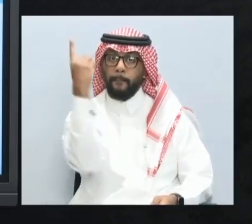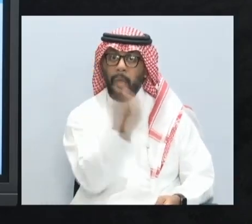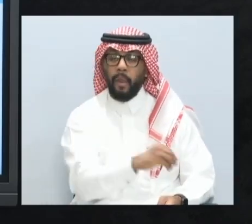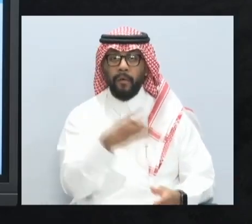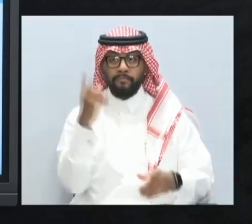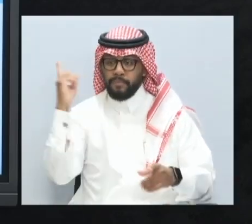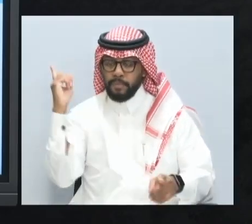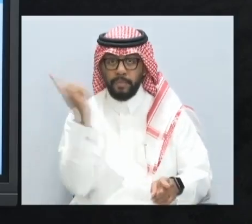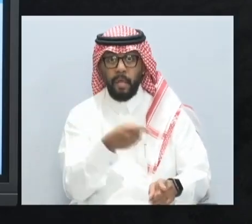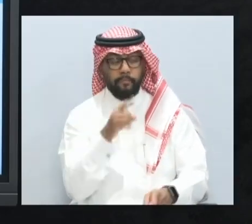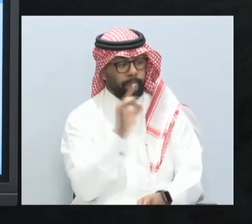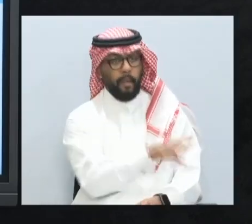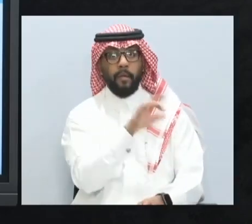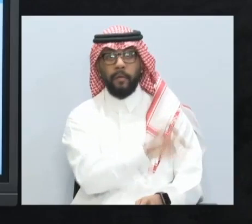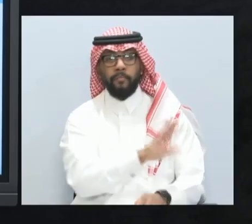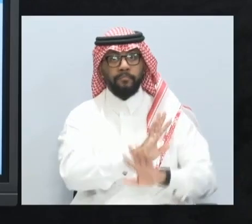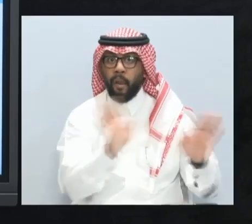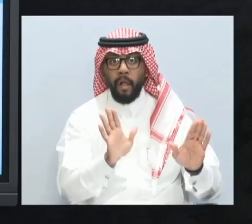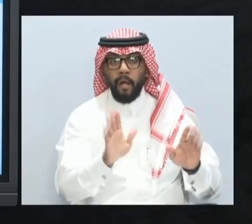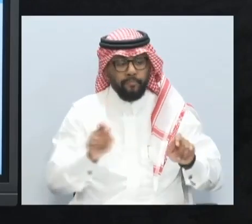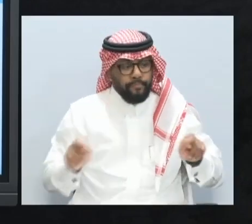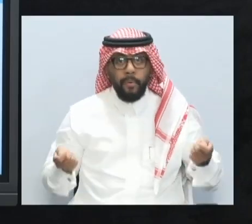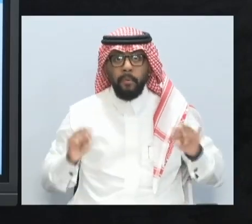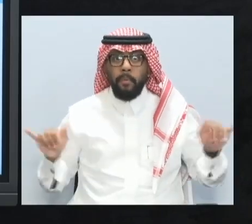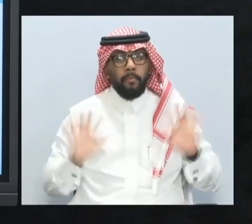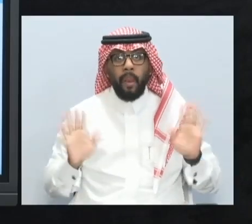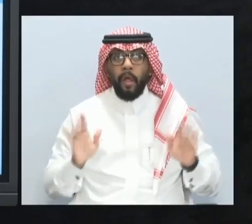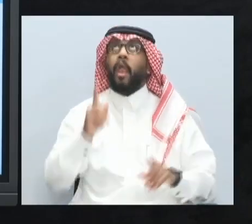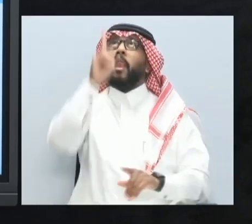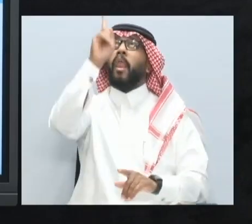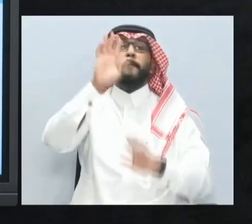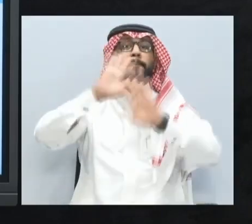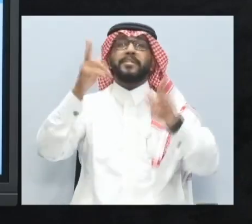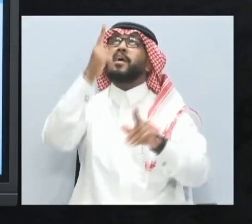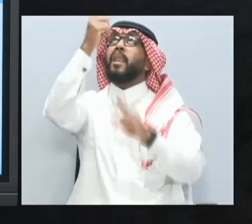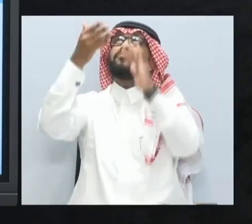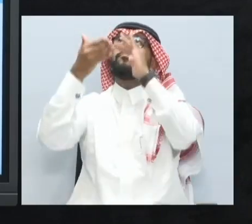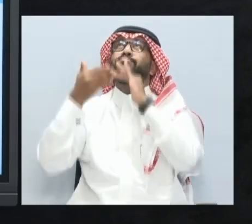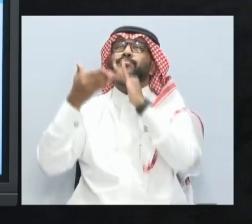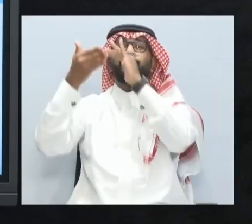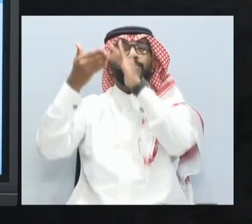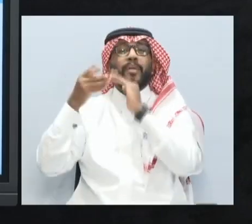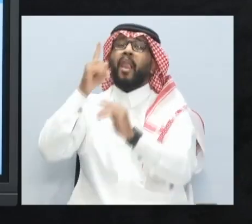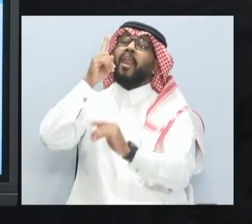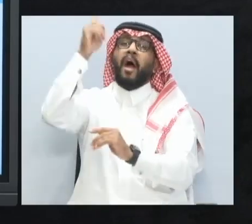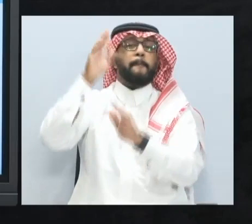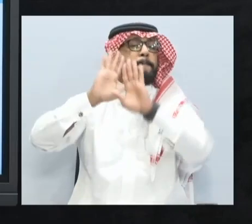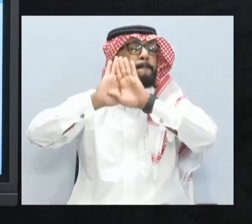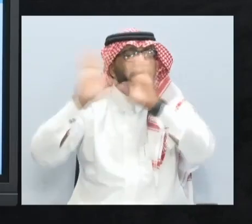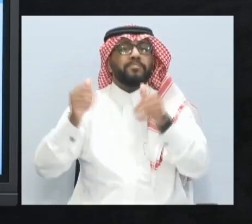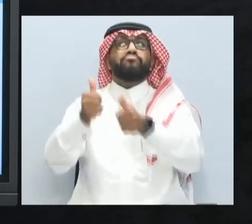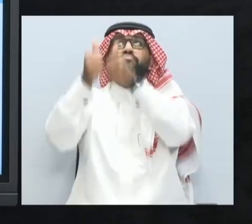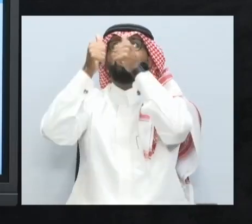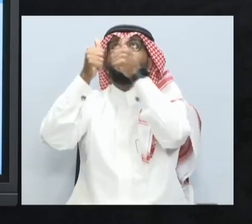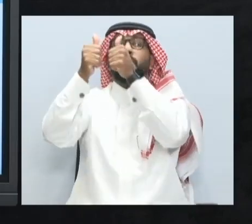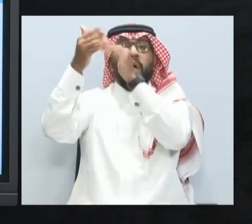الربوبيه ان الملك كله بيد الله فلا احد يتصرف في ملكه الا باذنه سبحانه وتتعالى فكيف يستطيع الشيطان